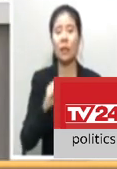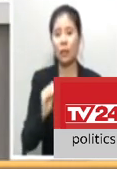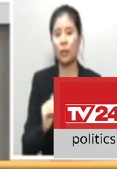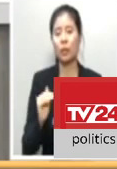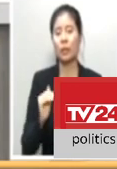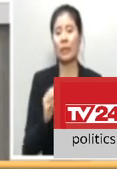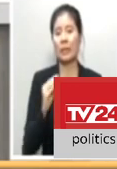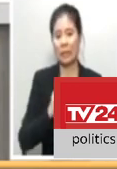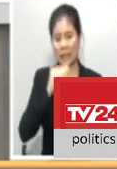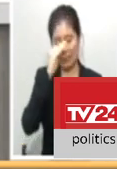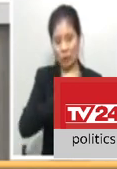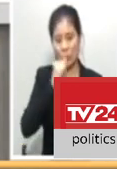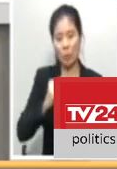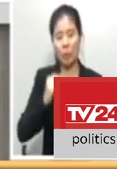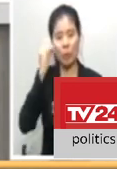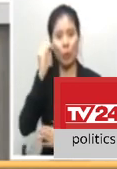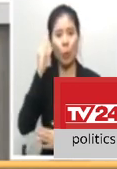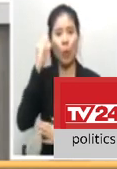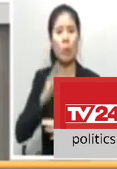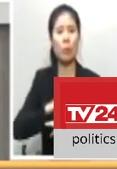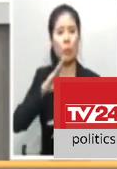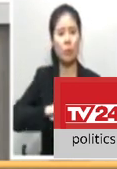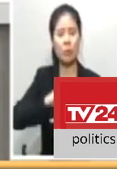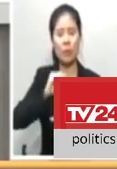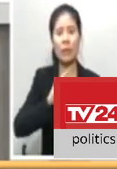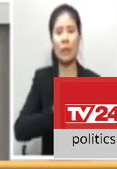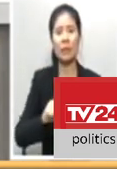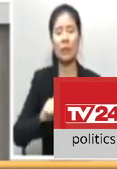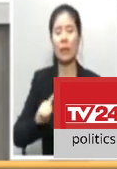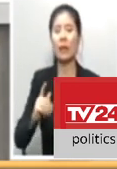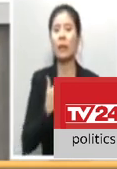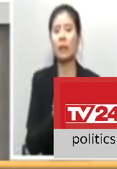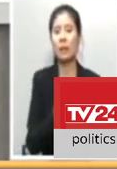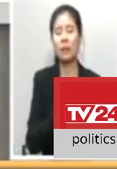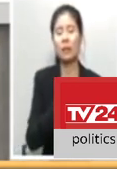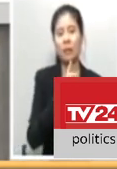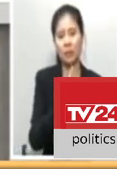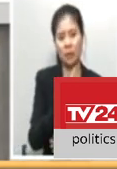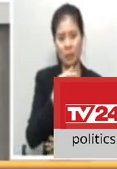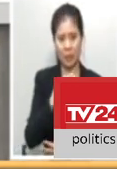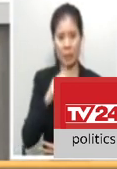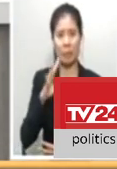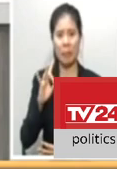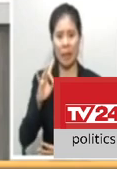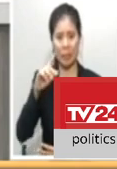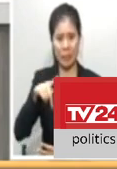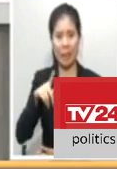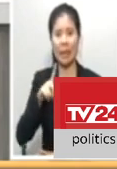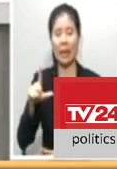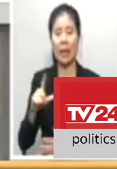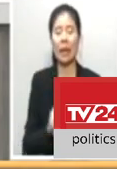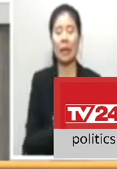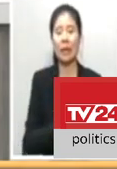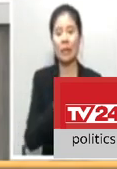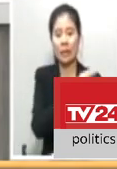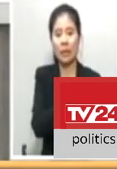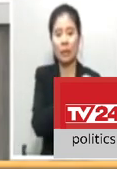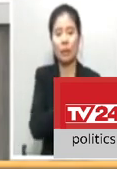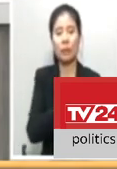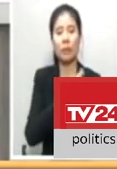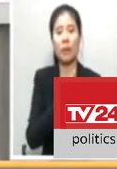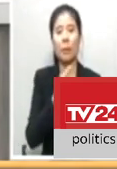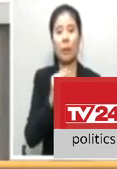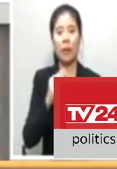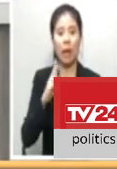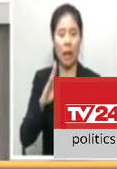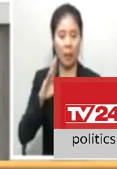ความมีวิชาความรู้เนี่ยมีอยู่แค่ 18,000 ล้านแล้วก็ในส่วนของสาธารณสุขเนี่ยมีอยู่ 35,000 ล้านท่านครับ